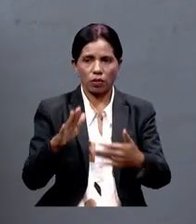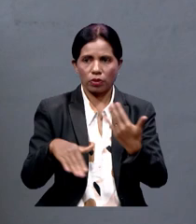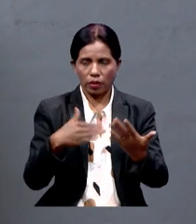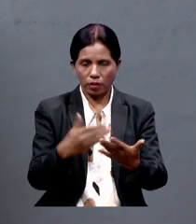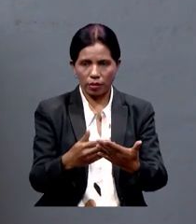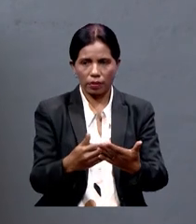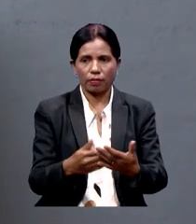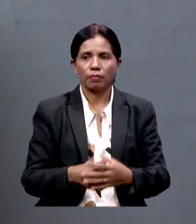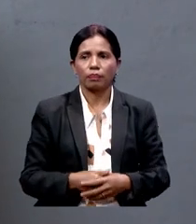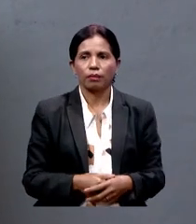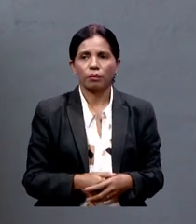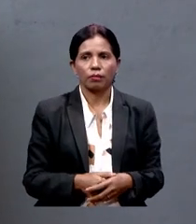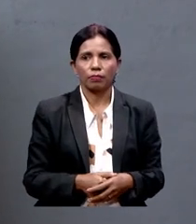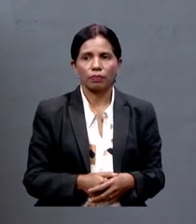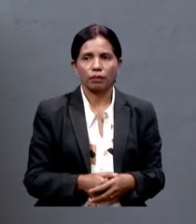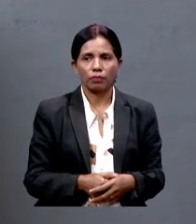nya